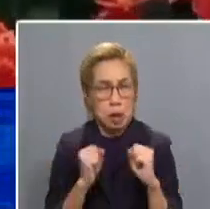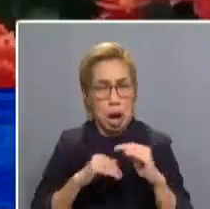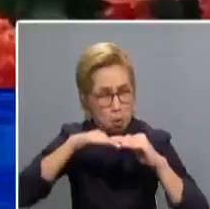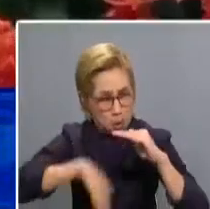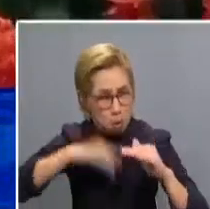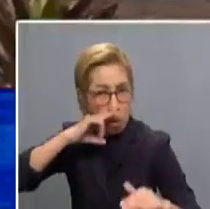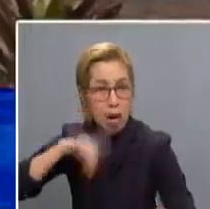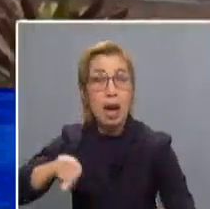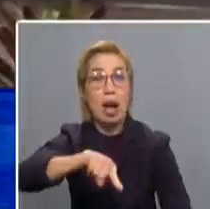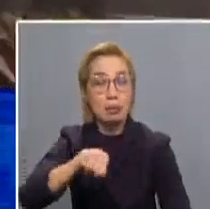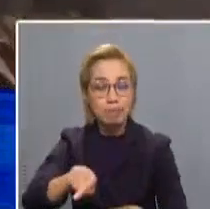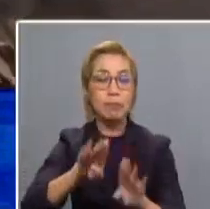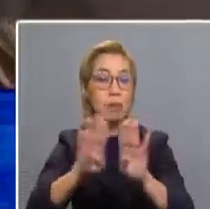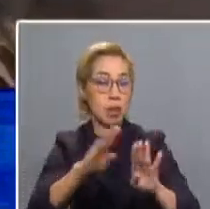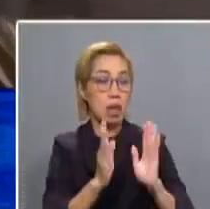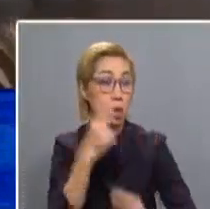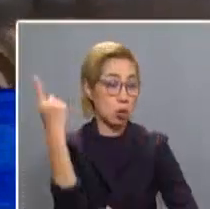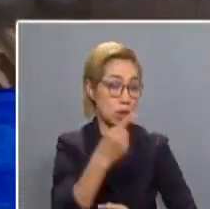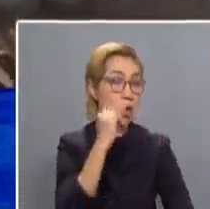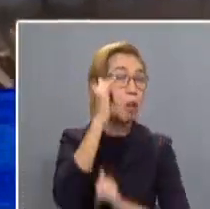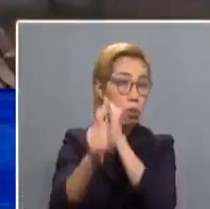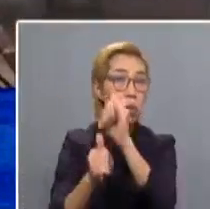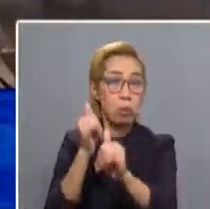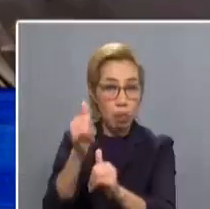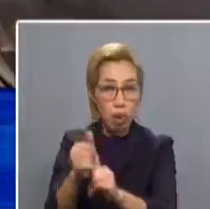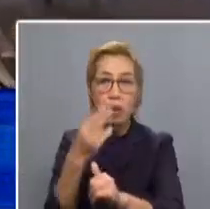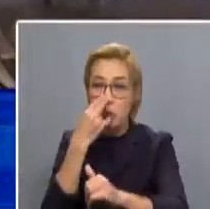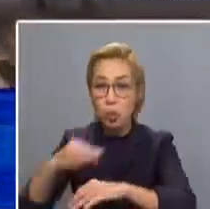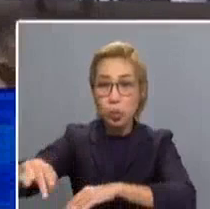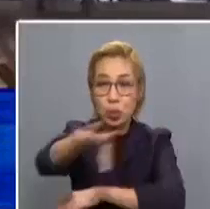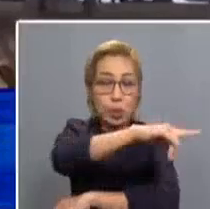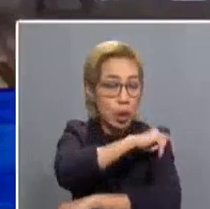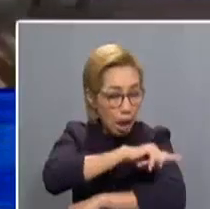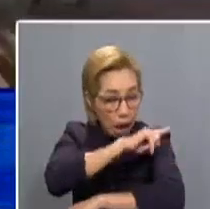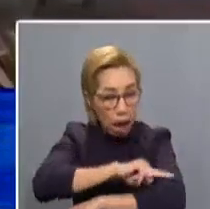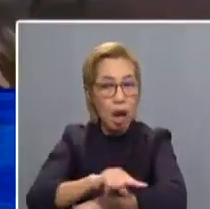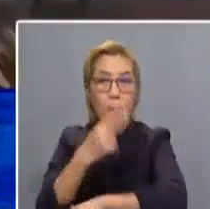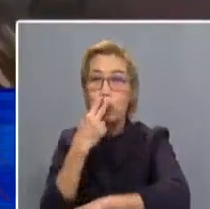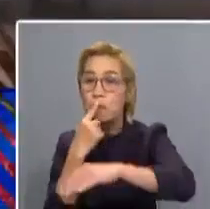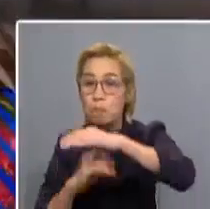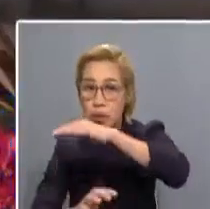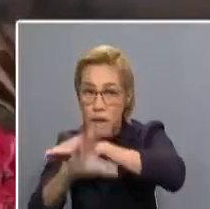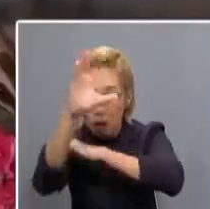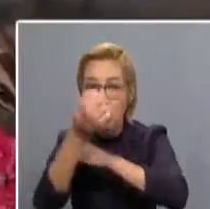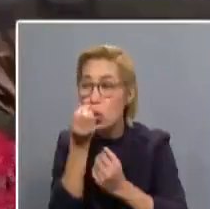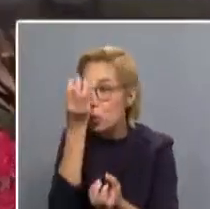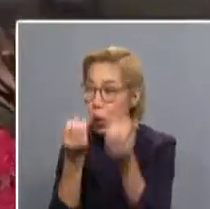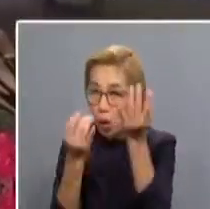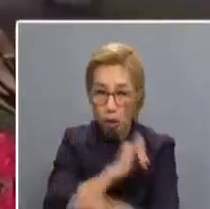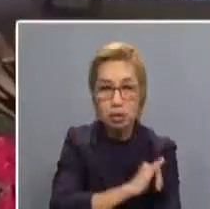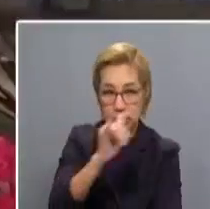ที่ทางอุทยานได้เปิดให้นักท่องเที่ยวได้ขึ้นไปชมพระอาทิตย์ขึ้นชมทะเลหมอกแล้วก็ไม้ดอกเมืองหนาวด้านบนยอดอุทยานด้วยนะ